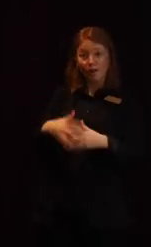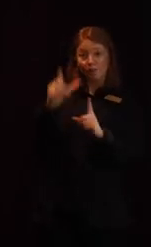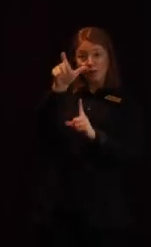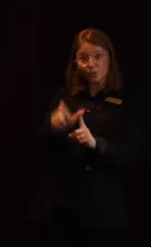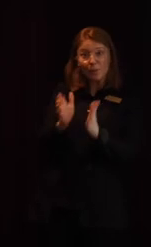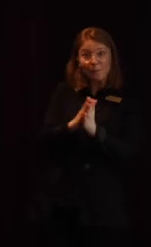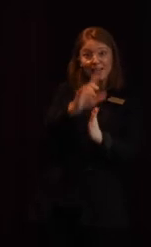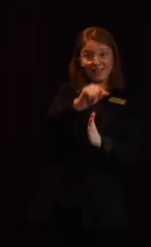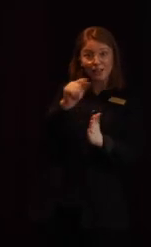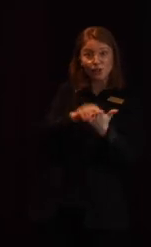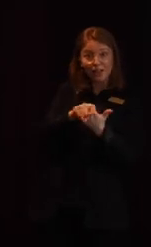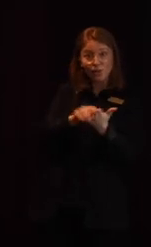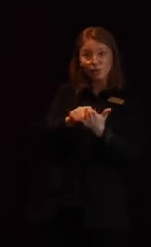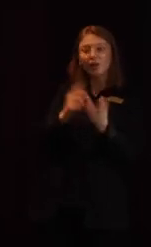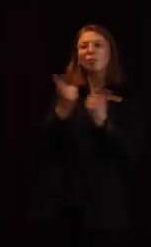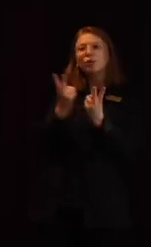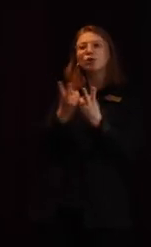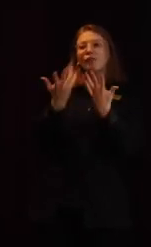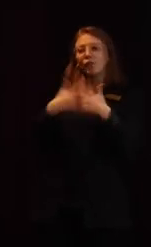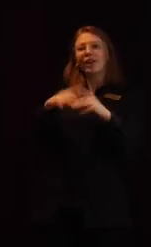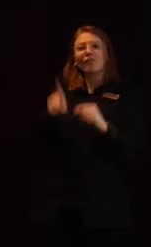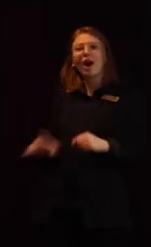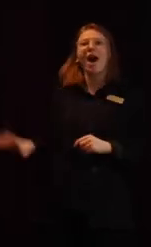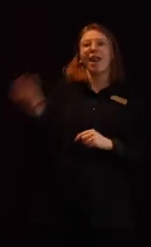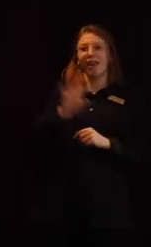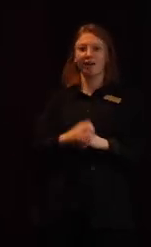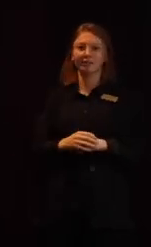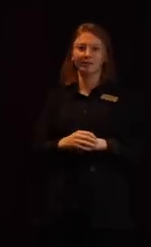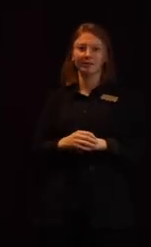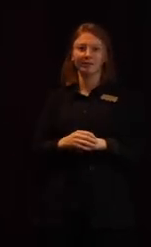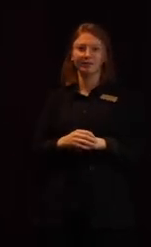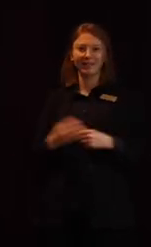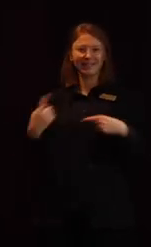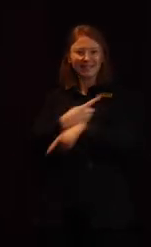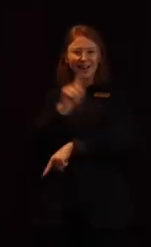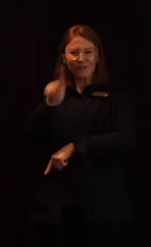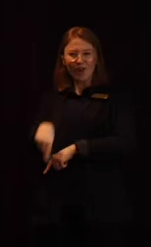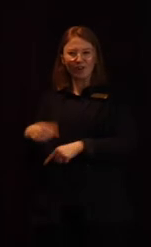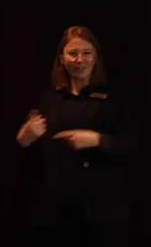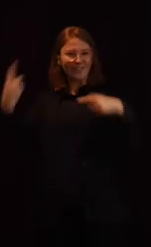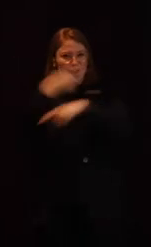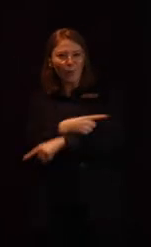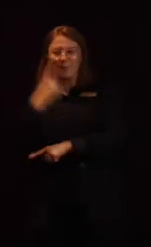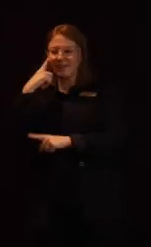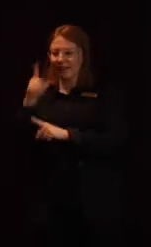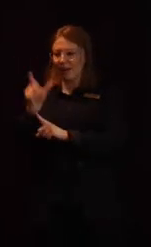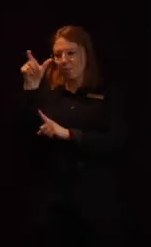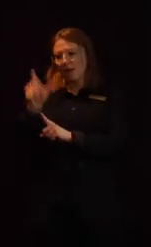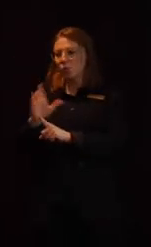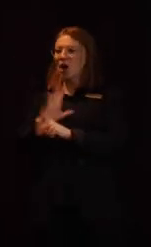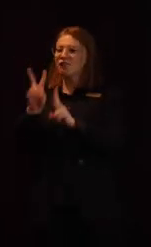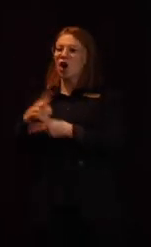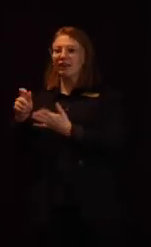att fungera för alla. Istället för att tvärtom och utgå från de som har de vanligaste diagnoserna, då tror jag att det blir mycket svårare. Så utgå från de individer